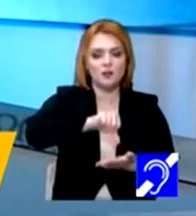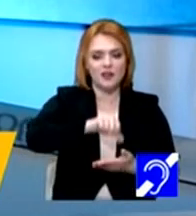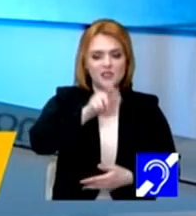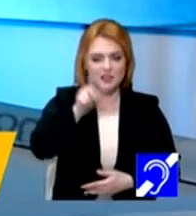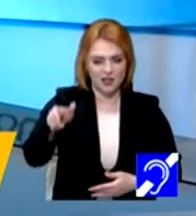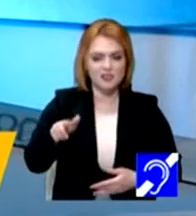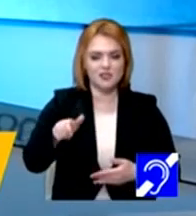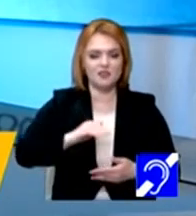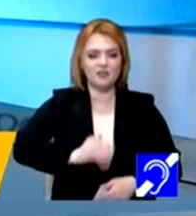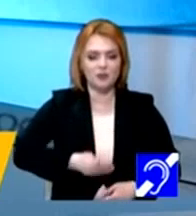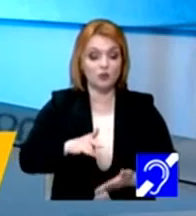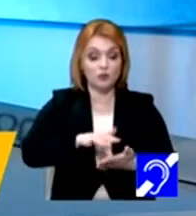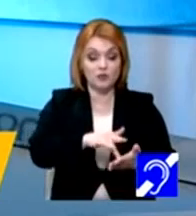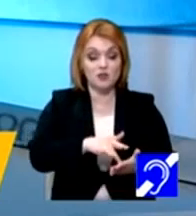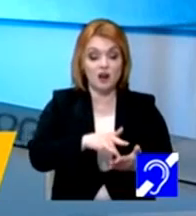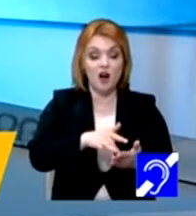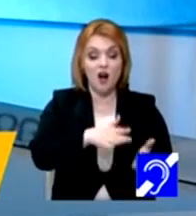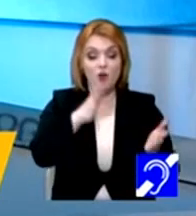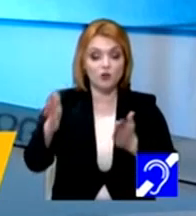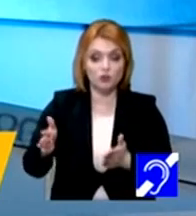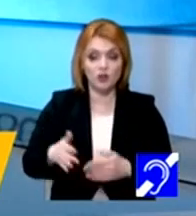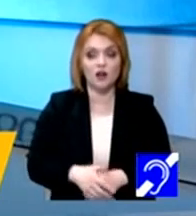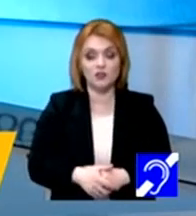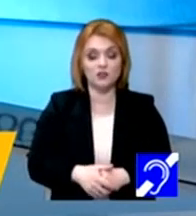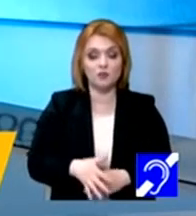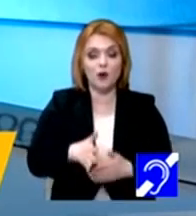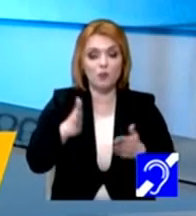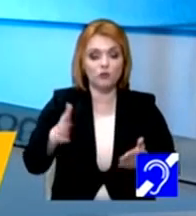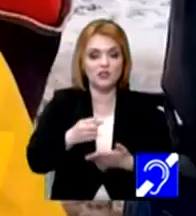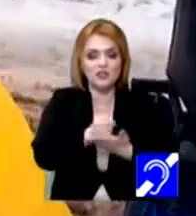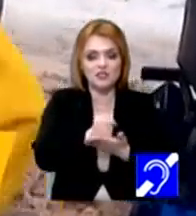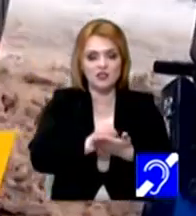mai multe rezervări pentru că acum cetățenii nu mai au chef de vacanțe.